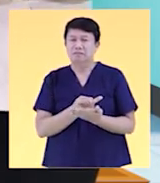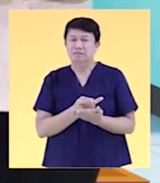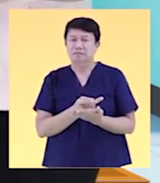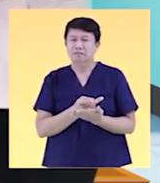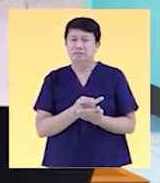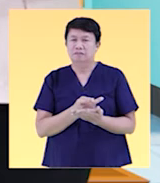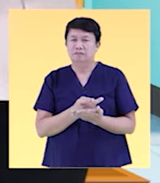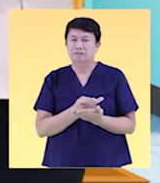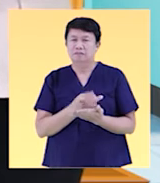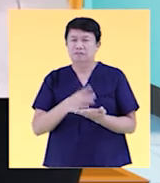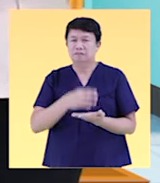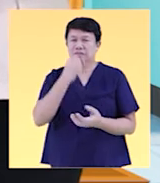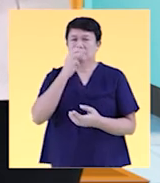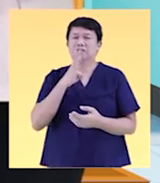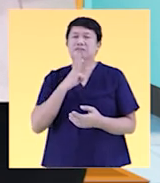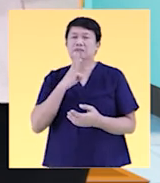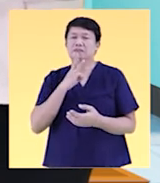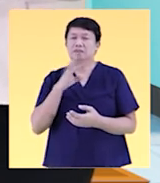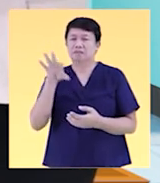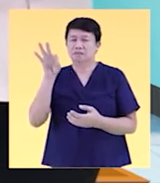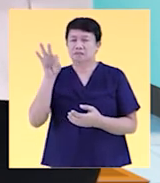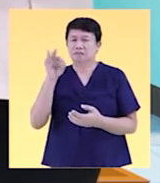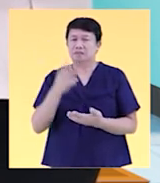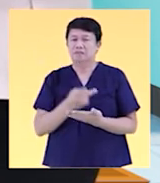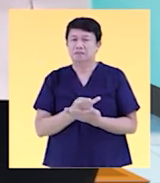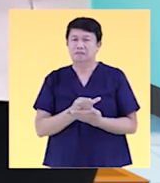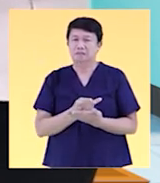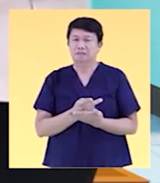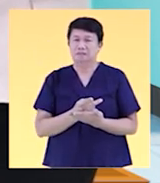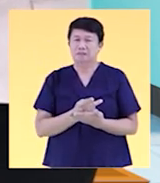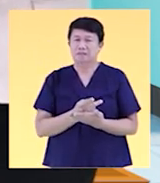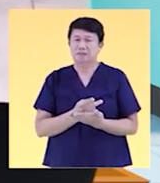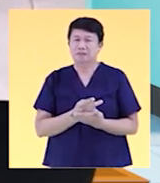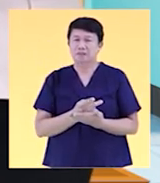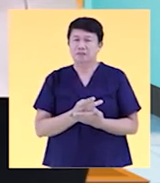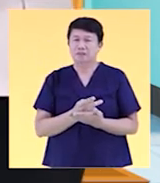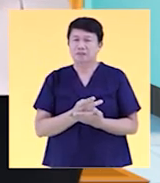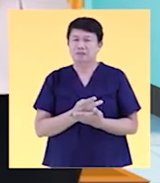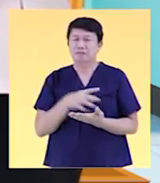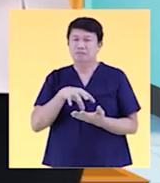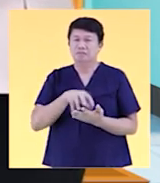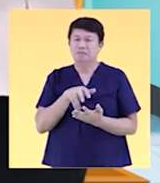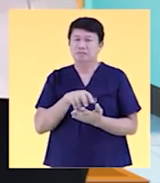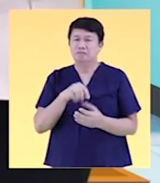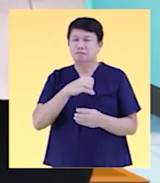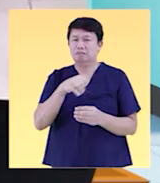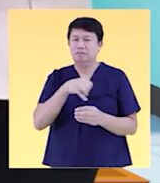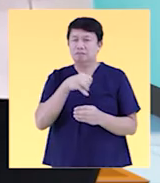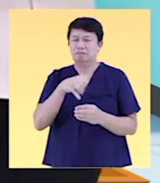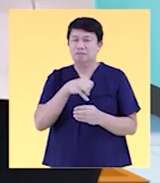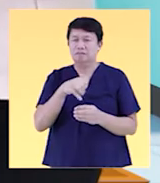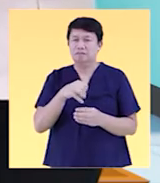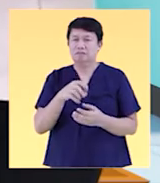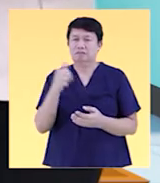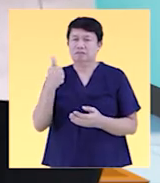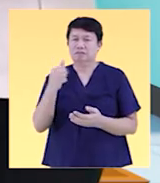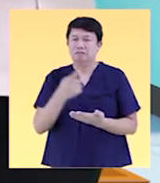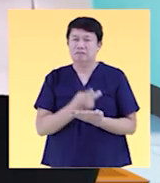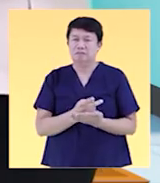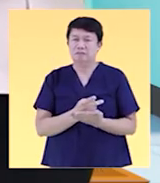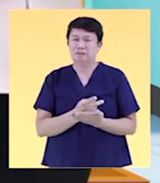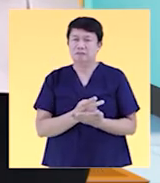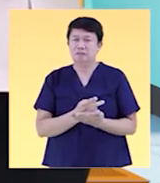6 pesos. Bottled water, 9 pesos. Gulaman,